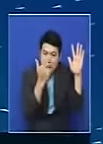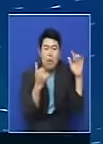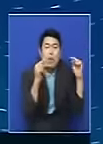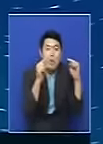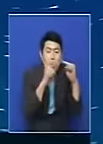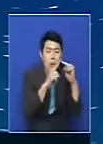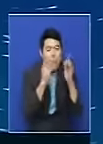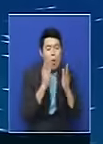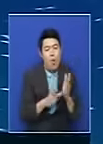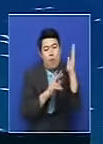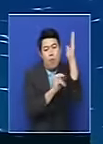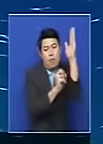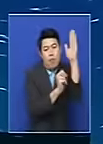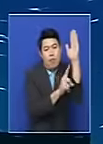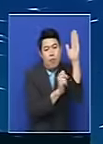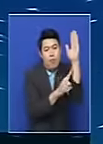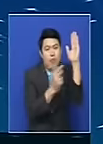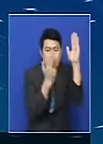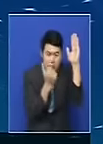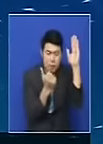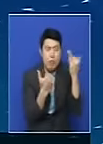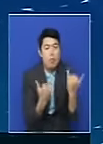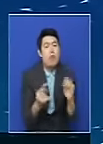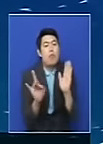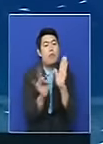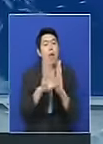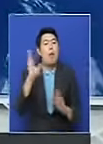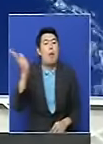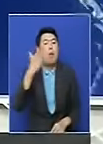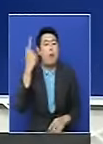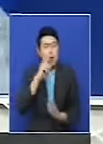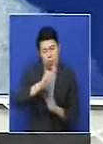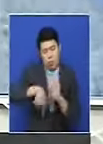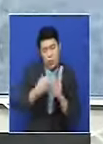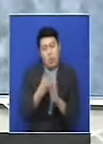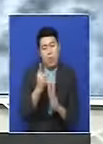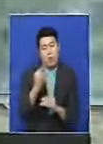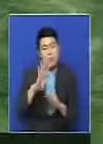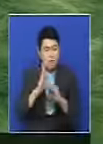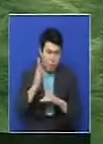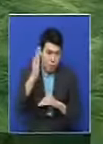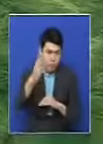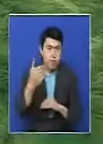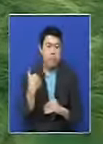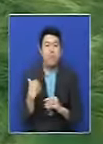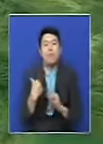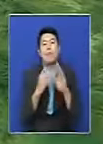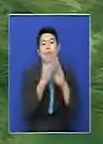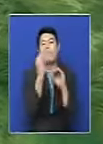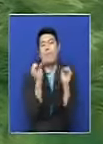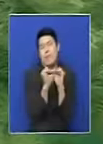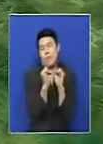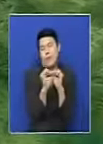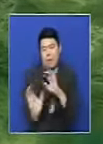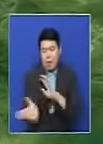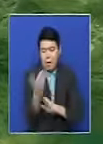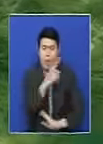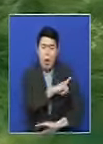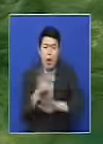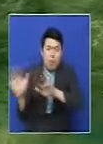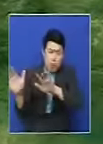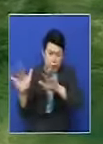พาะชาวนครศรีธรรมราชครับและปิดท้ายกันที่สภาพอากาศ24ชั่วโมงข้างหน้าครับภาคเหนืออากาศเย็นกับมีหมอกในตอนเช้า